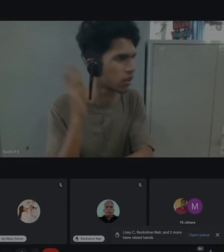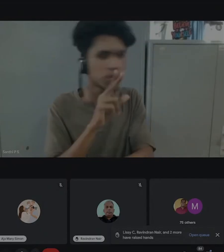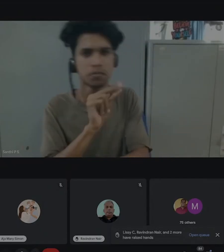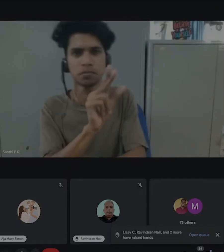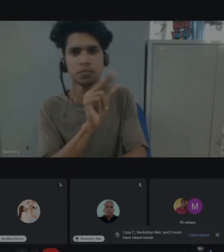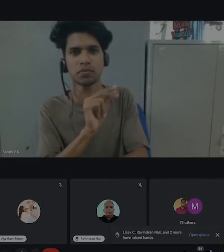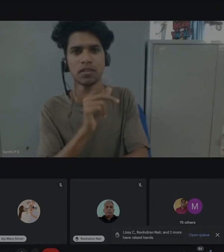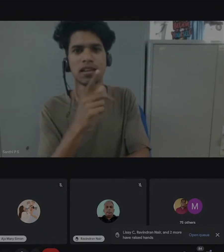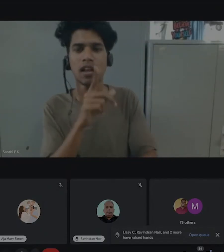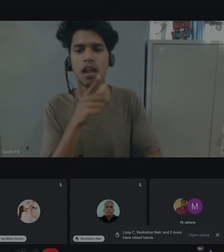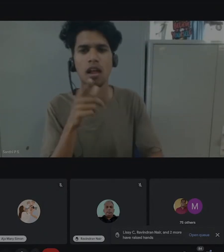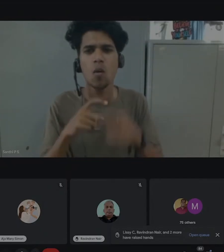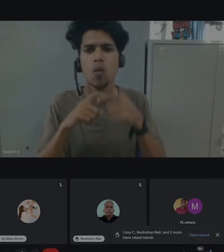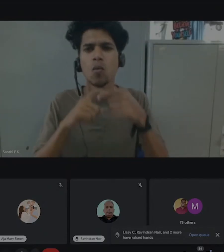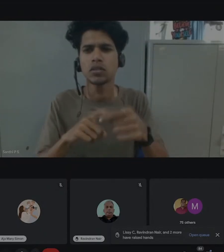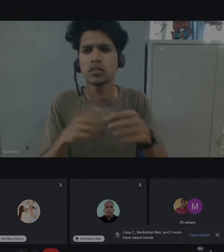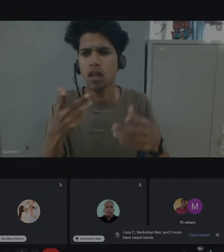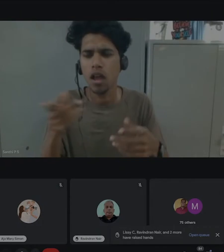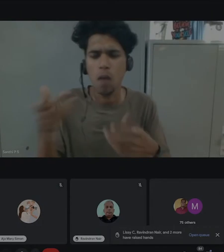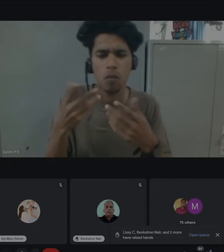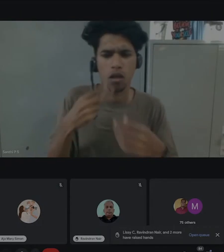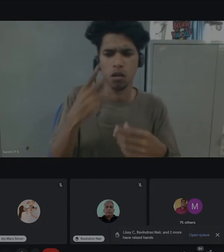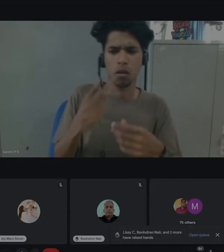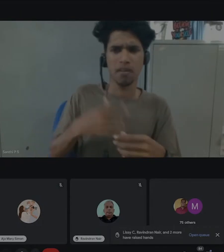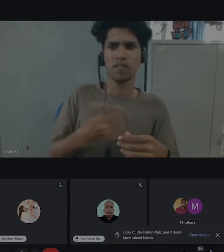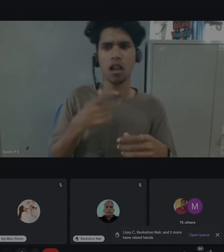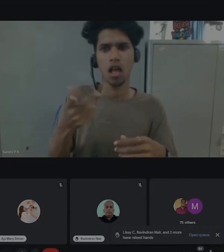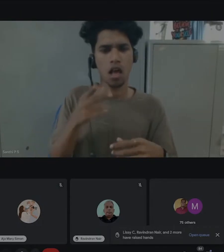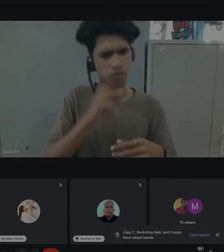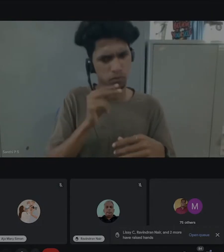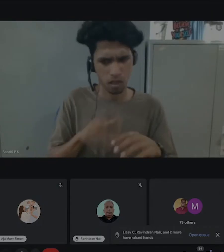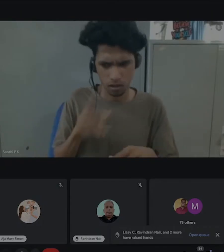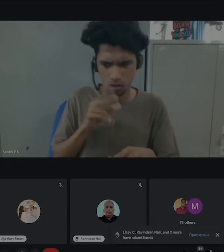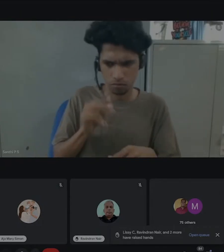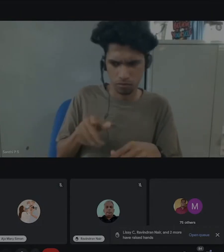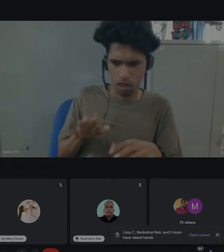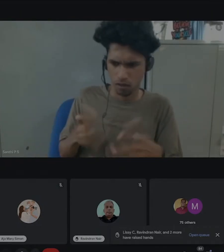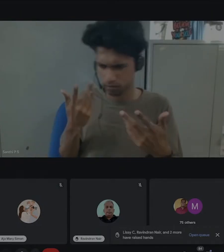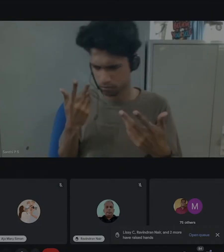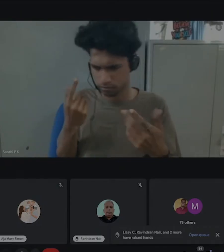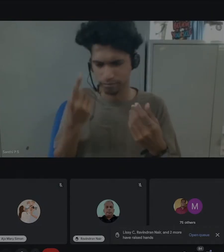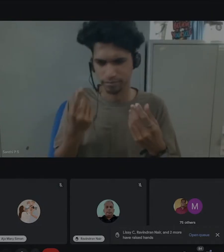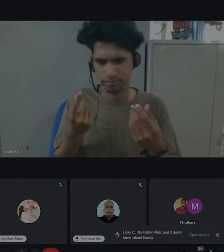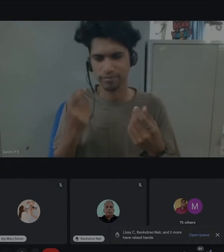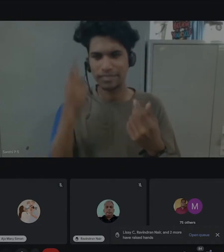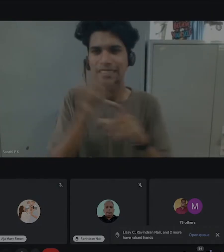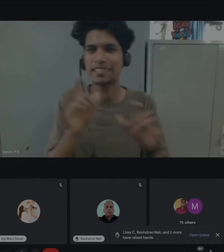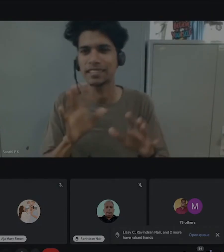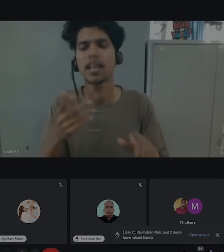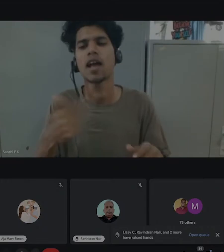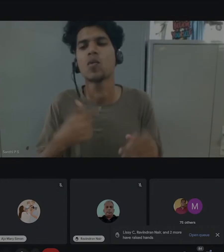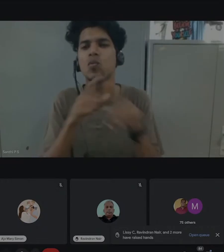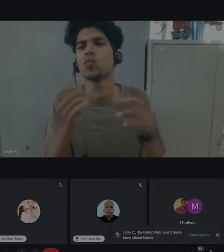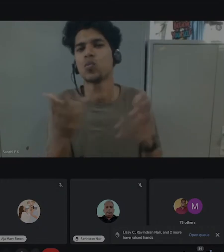ചോദിക്കുന്ന ചോദ്യം എന്താണെന്ന് മനസ്സിലാക്കാൻ കഴിയില്ല. എന്തോ പറയണം എന്ന് മാത്രമേ അറിയുള്ളൂ. ആ ഒരു സ്റ്റേജിൽ അവർ അതുപോലെ റിപ്പീറ്റ് ചെയ്യുന്നു. അപ്പൊ നമ്മൾ അതിന് ചെയ്യേണ്ടത് എന്താന്ന് വെച്ച് കഴിഞ്ഞാൽ